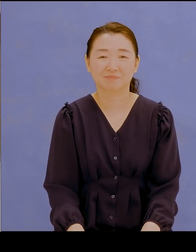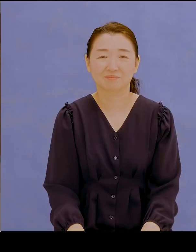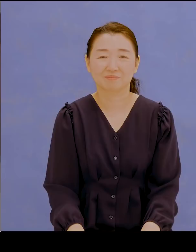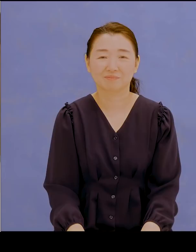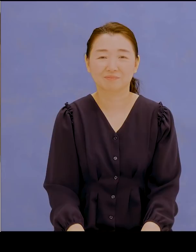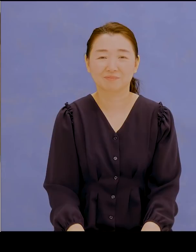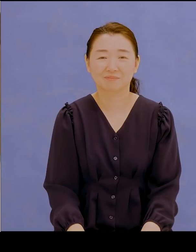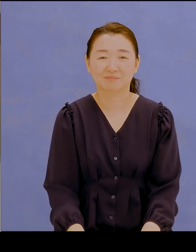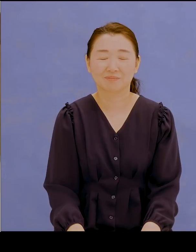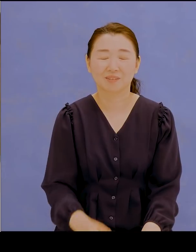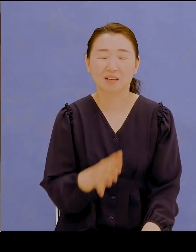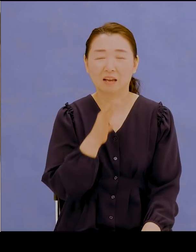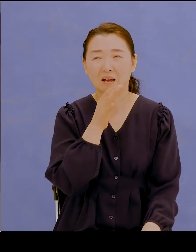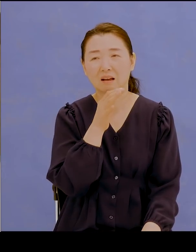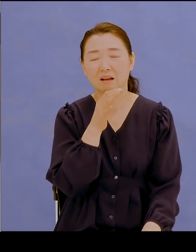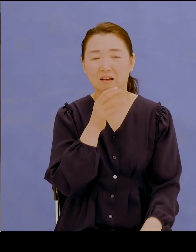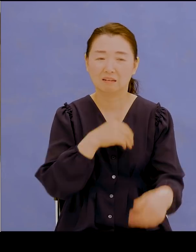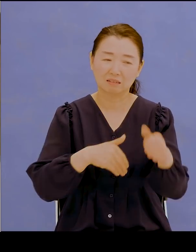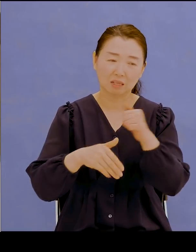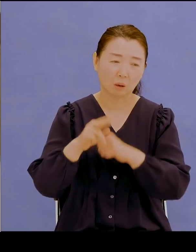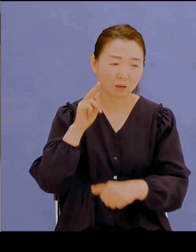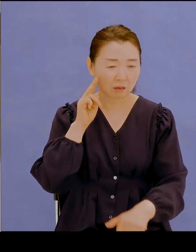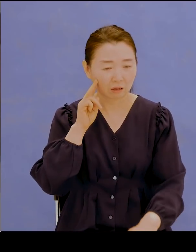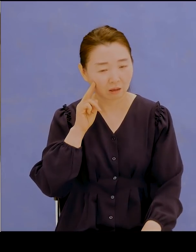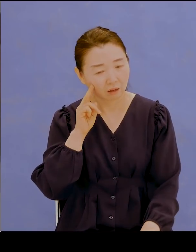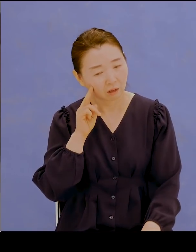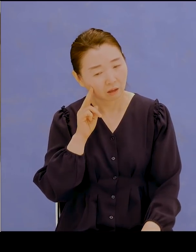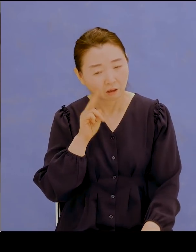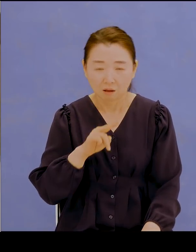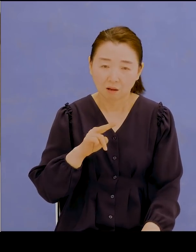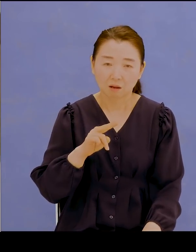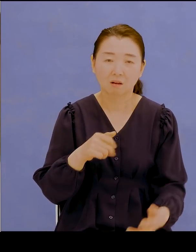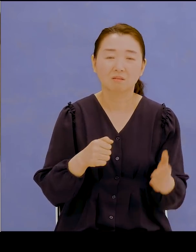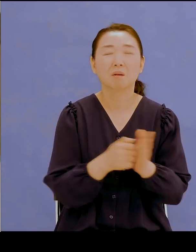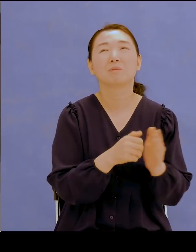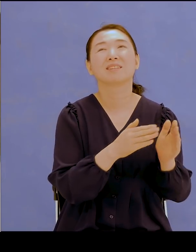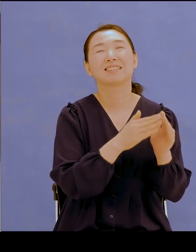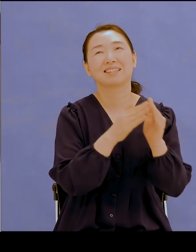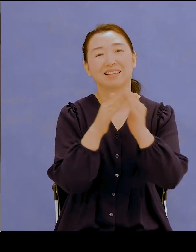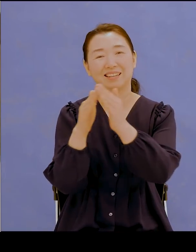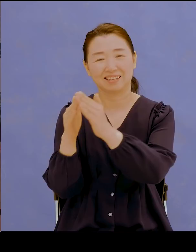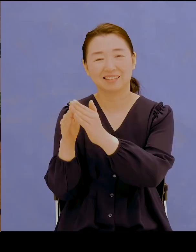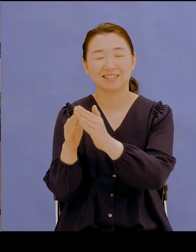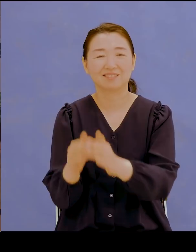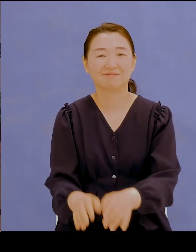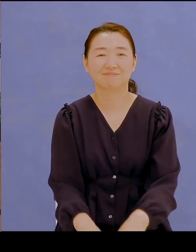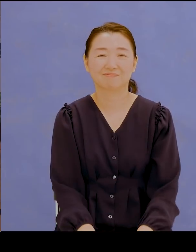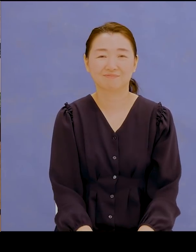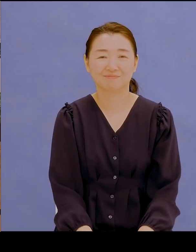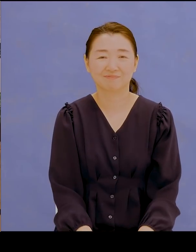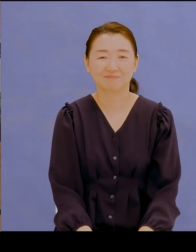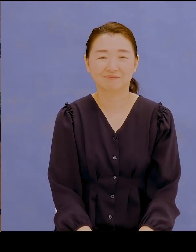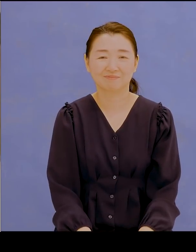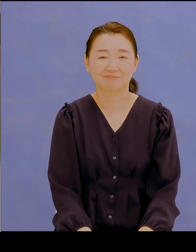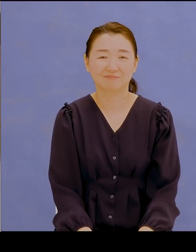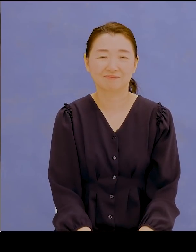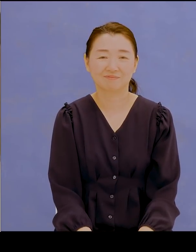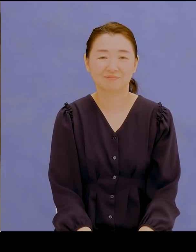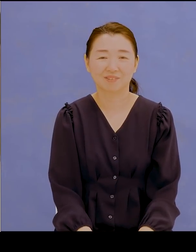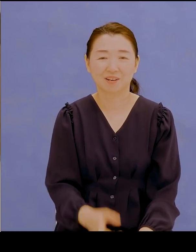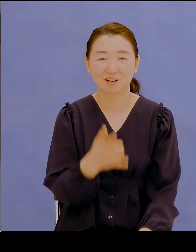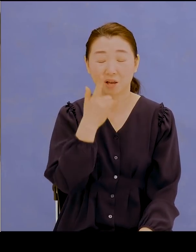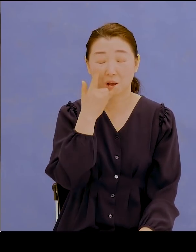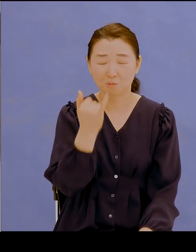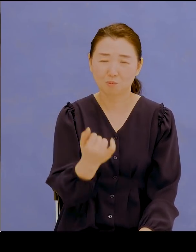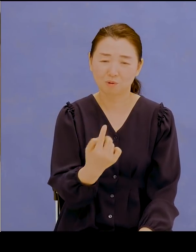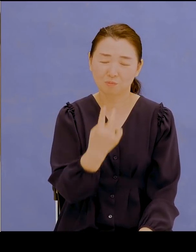좀 심각하다. 그래서 이제 또 이사도 했어요. 저희가 최근에 네. 이사를 해서 엄마